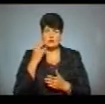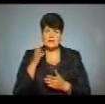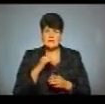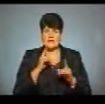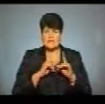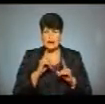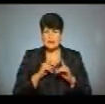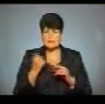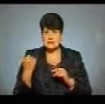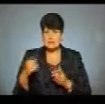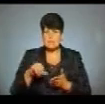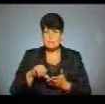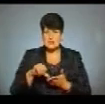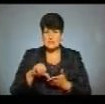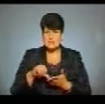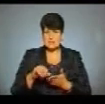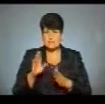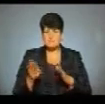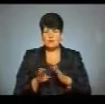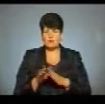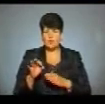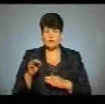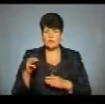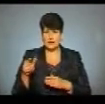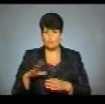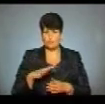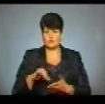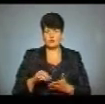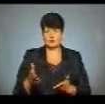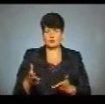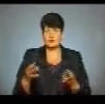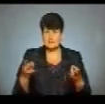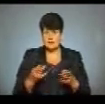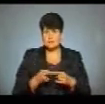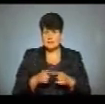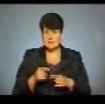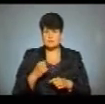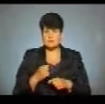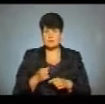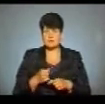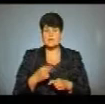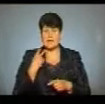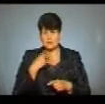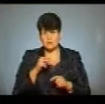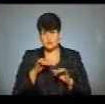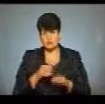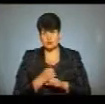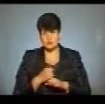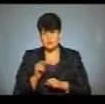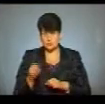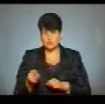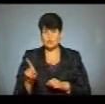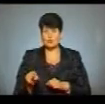нарадах їхні представники Підволочиської ОТГ були присутні. І треба це привести до кримінальної відповідальності, тому що